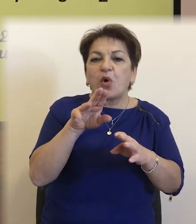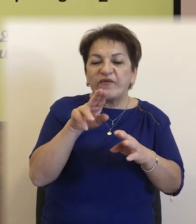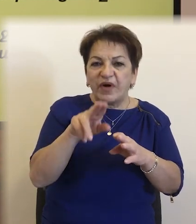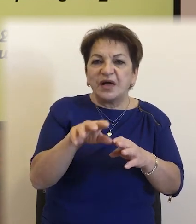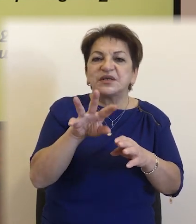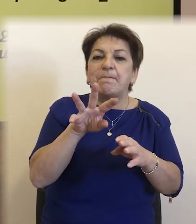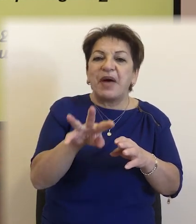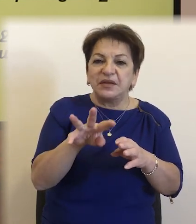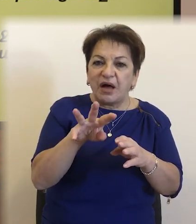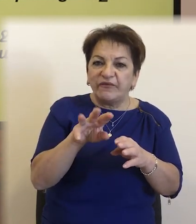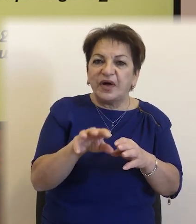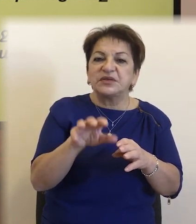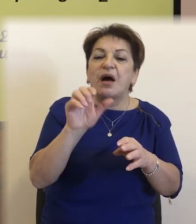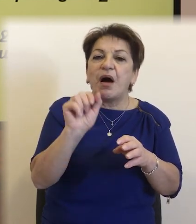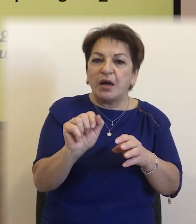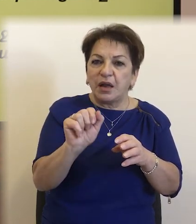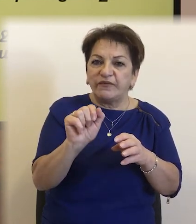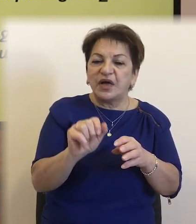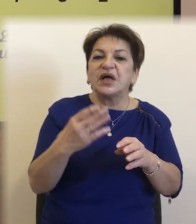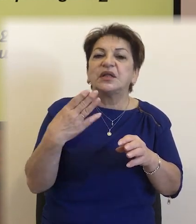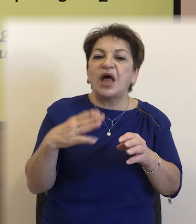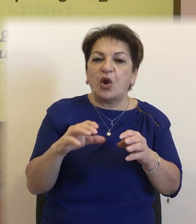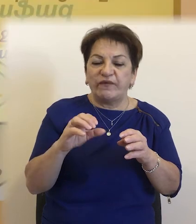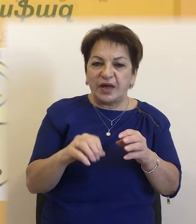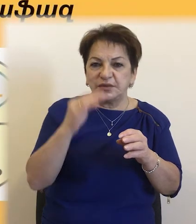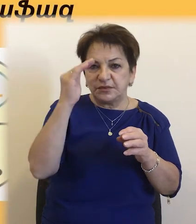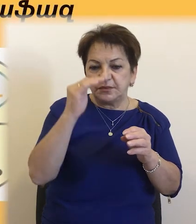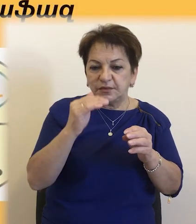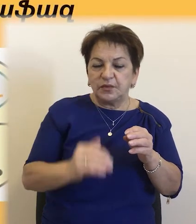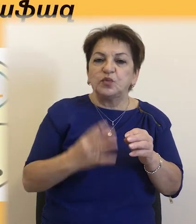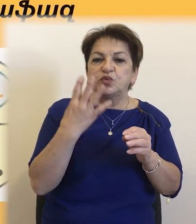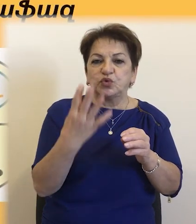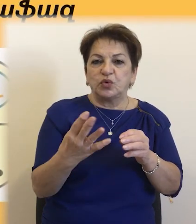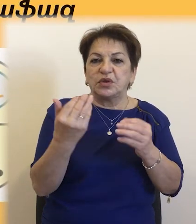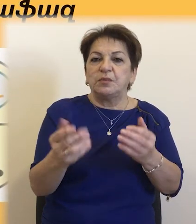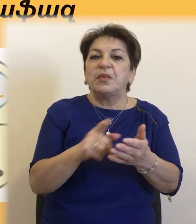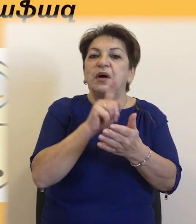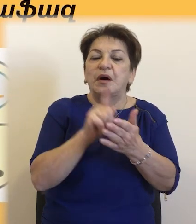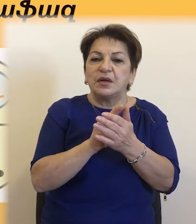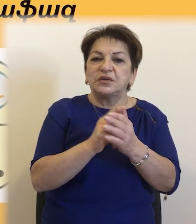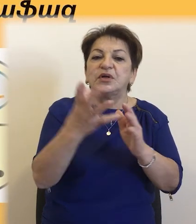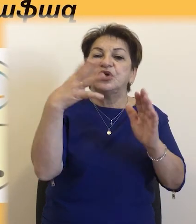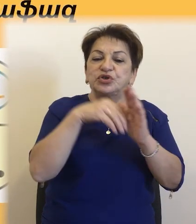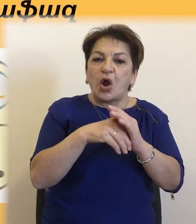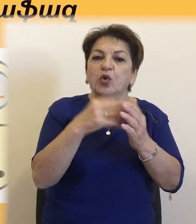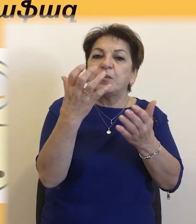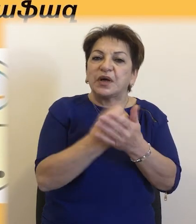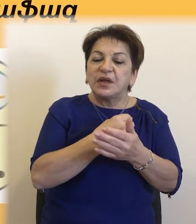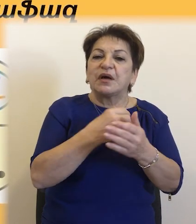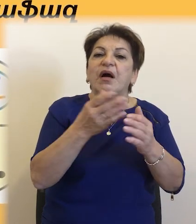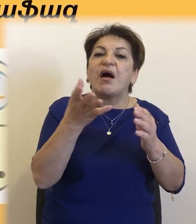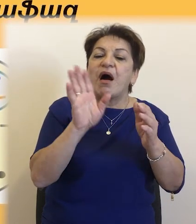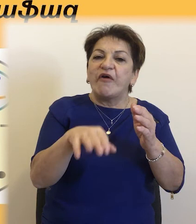են պրովաս, մետավաս, անավաս, թելովաս։ Իսկ իմա հարց շարքում գտեք